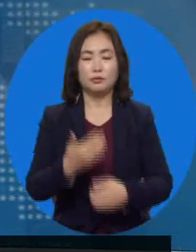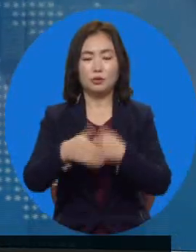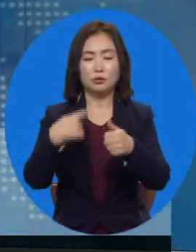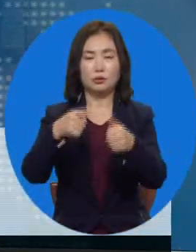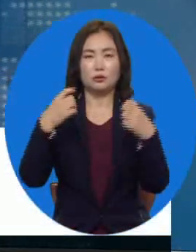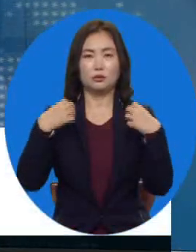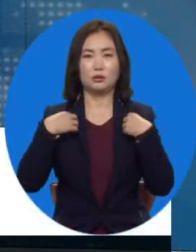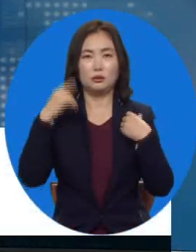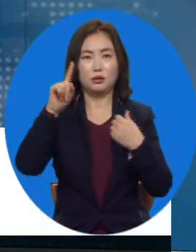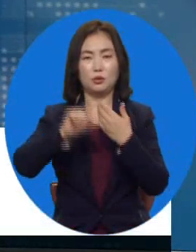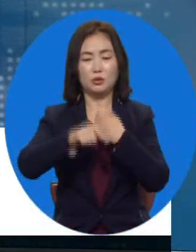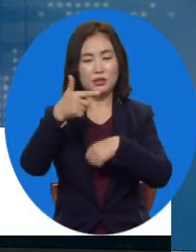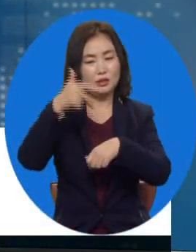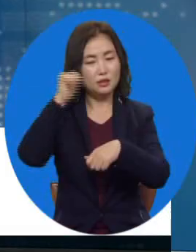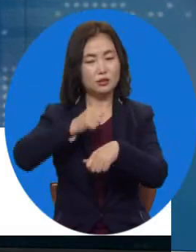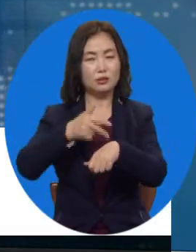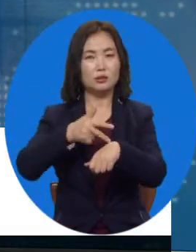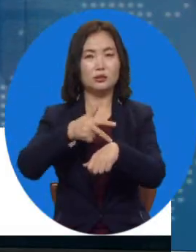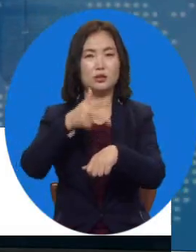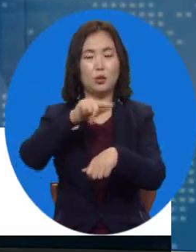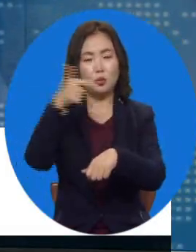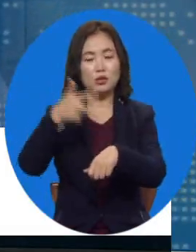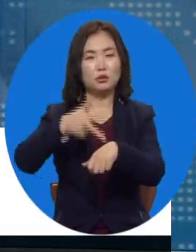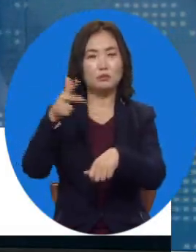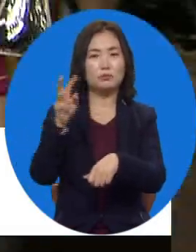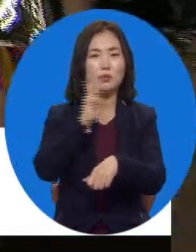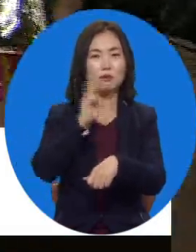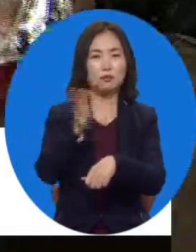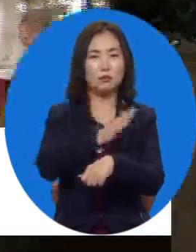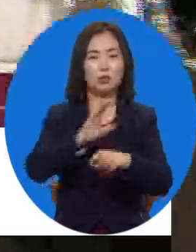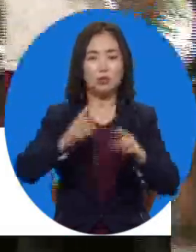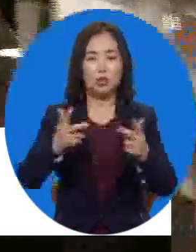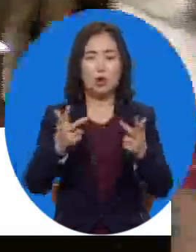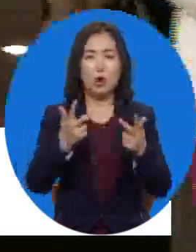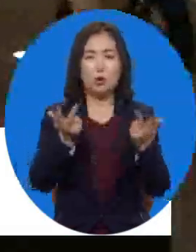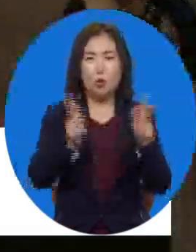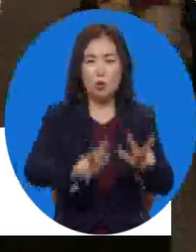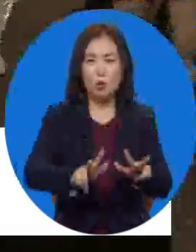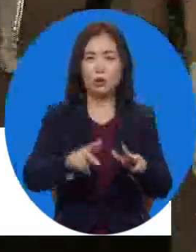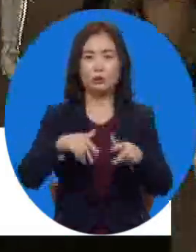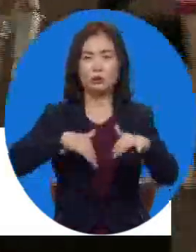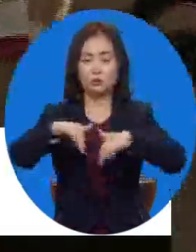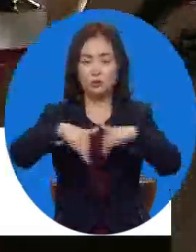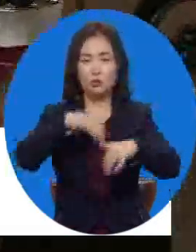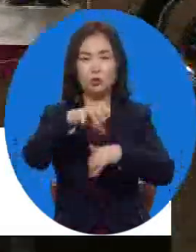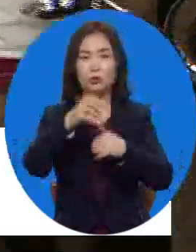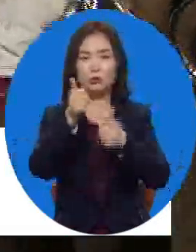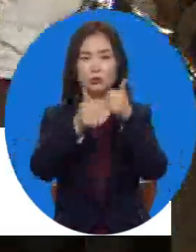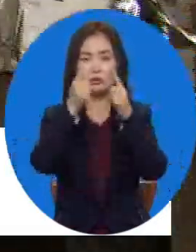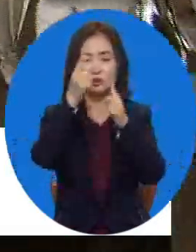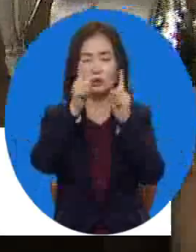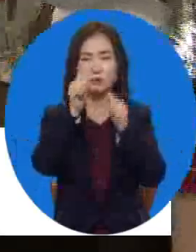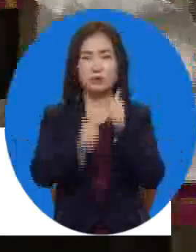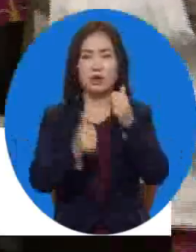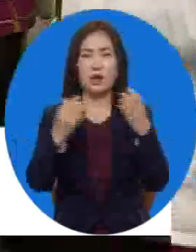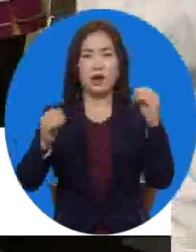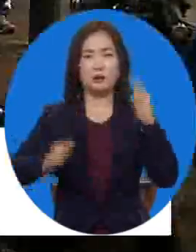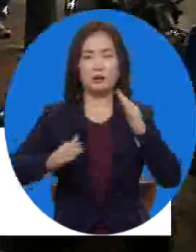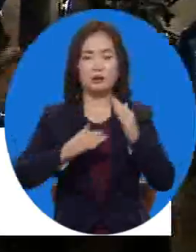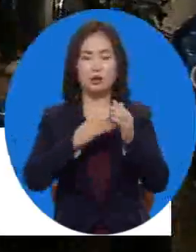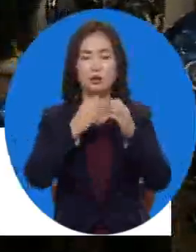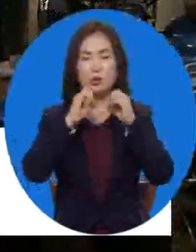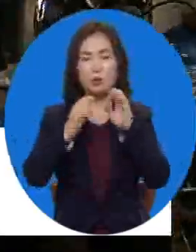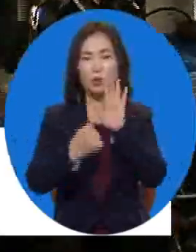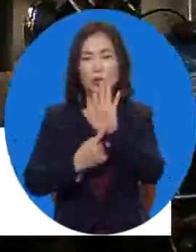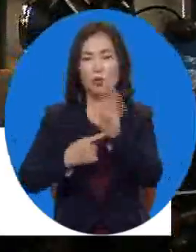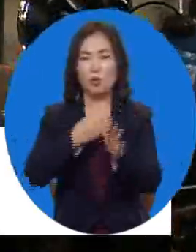대구시교육청 기 내일 오후 7시 반부터 국제 보상 운동 기념 공원과 동성로 일대에서 수능시험을 치른 수험생들을 대상으로 선도